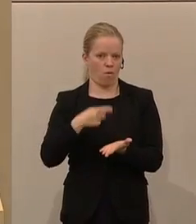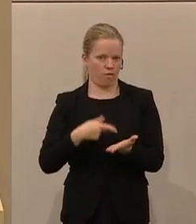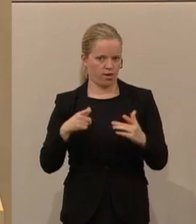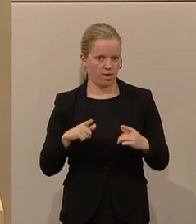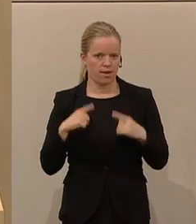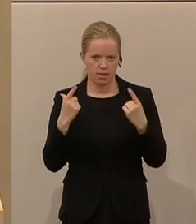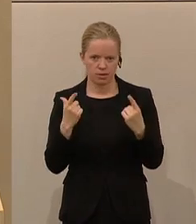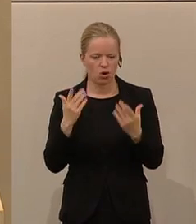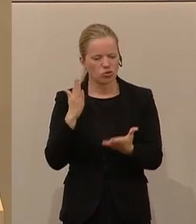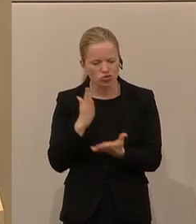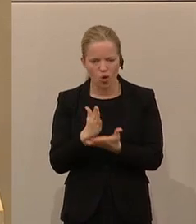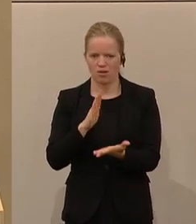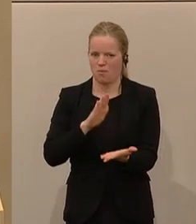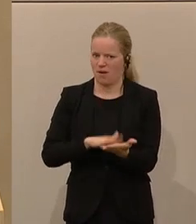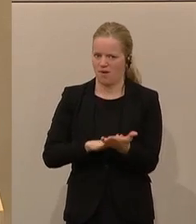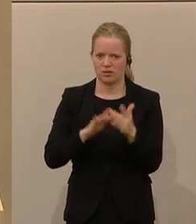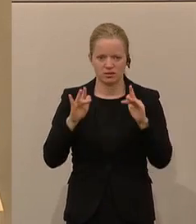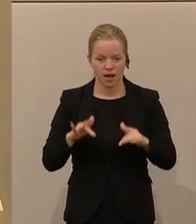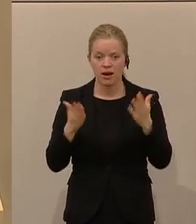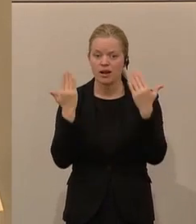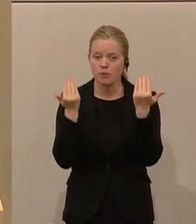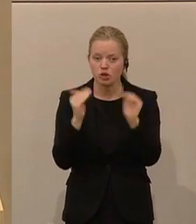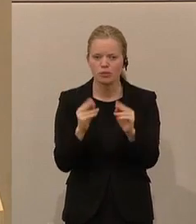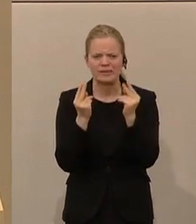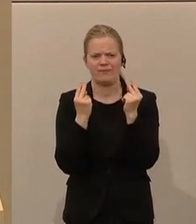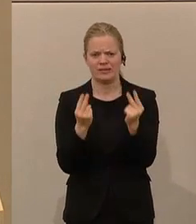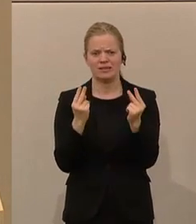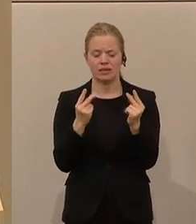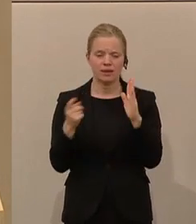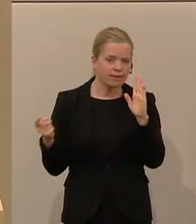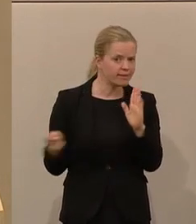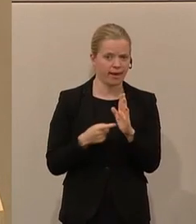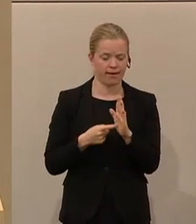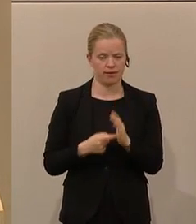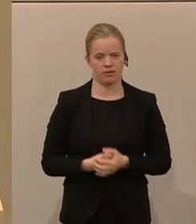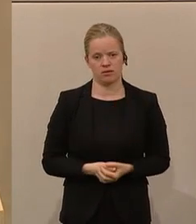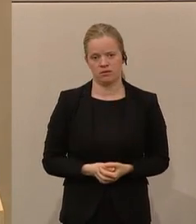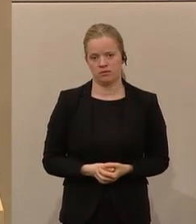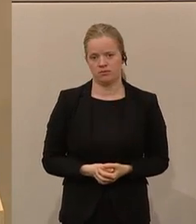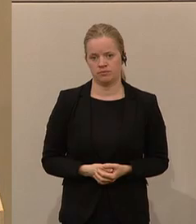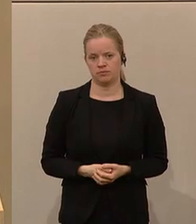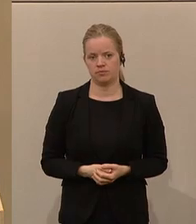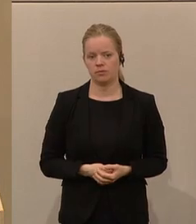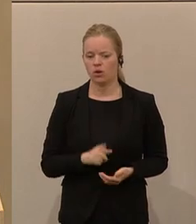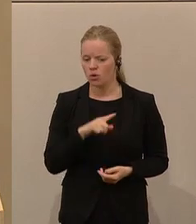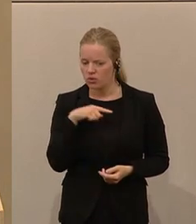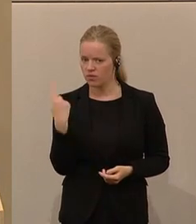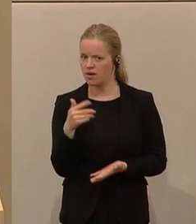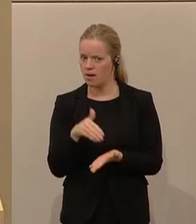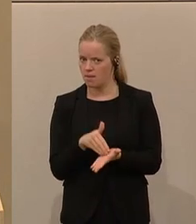wie wichtig Klimaschutzmaßnahmen sind, wie dringend sie sind. Und was wir